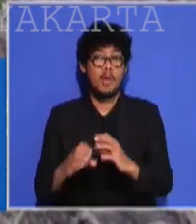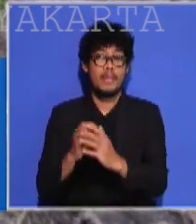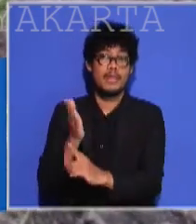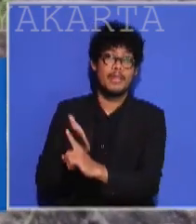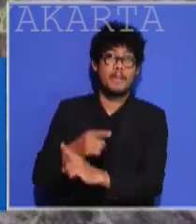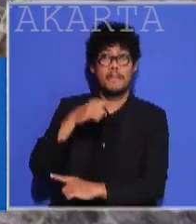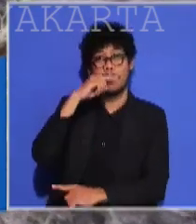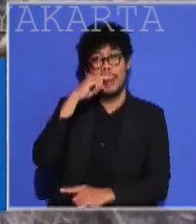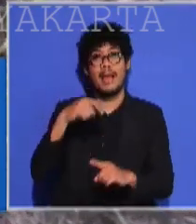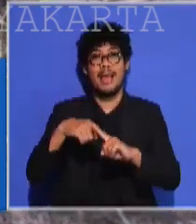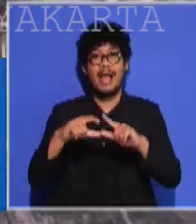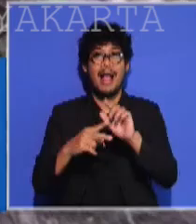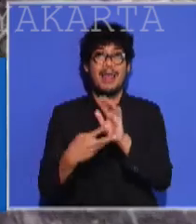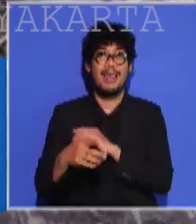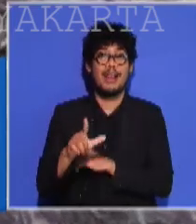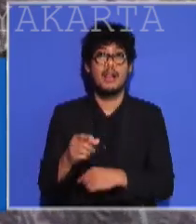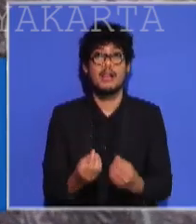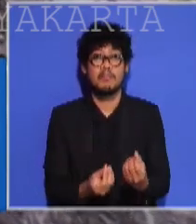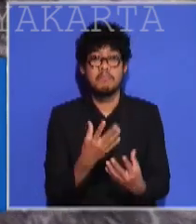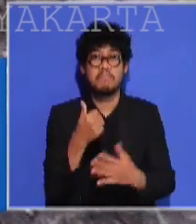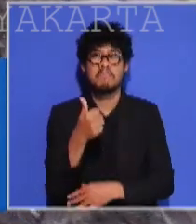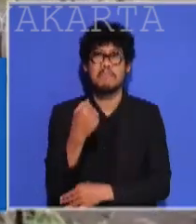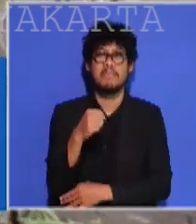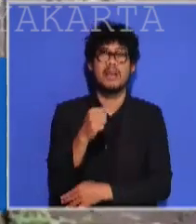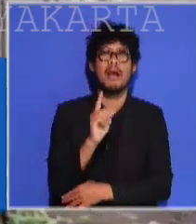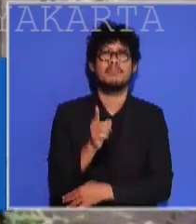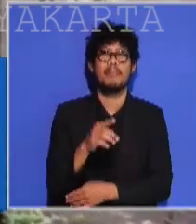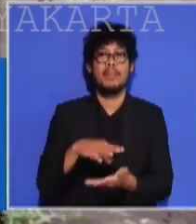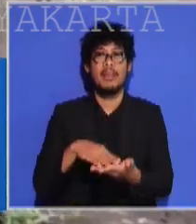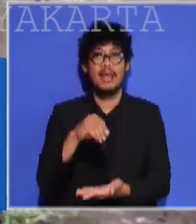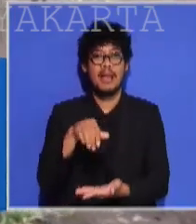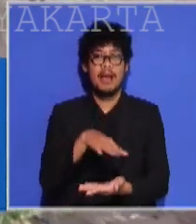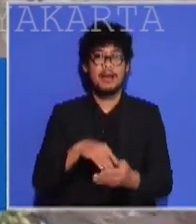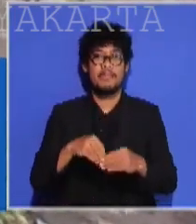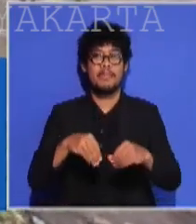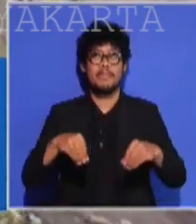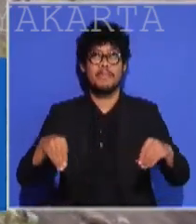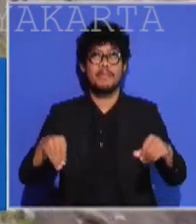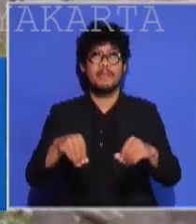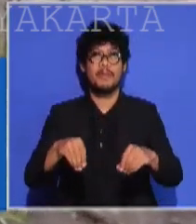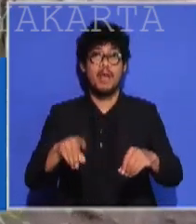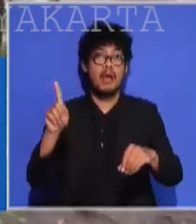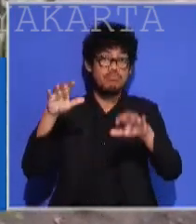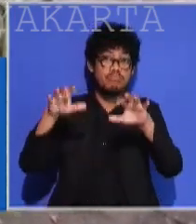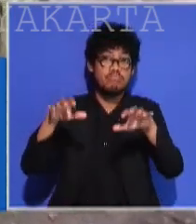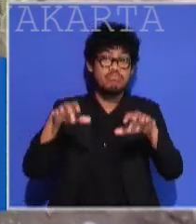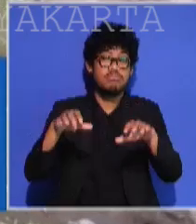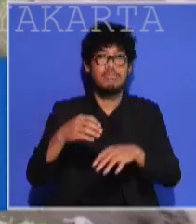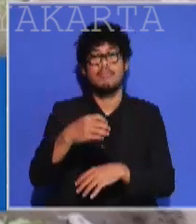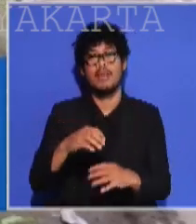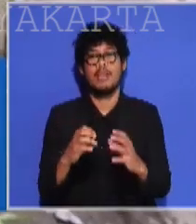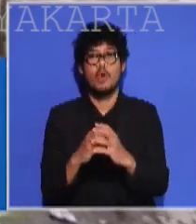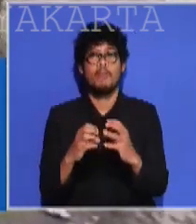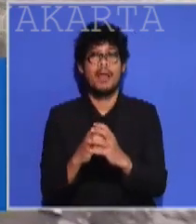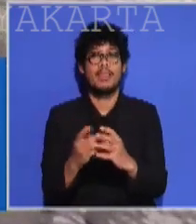kanthi sampurna. Sinaosa ugi sampun dipun rabuk. Sinaosa kenging Jawa, kanyata taneman tomat ugi mboten saged